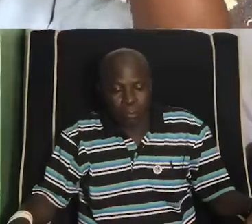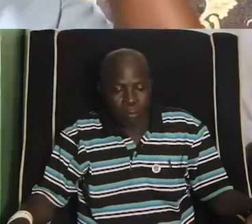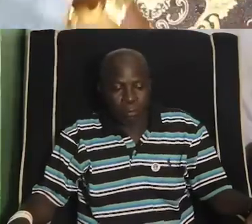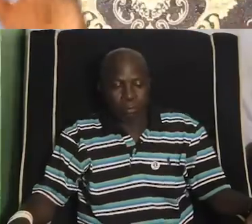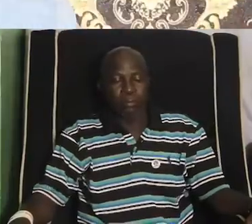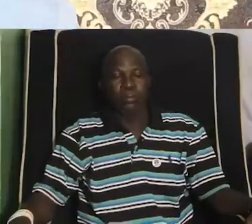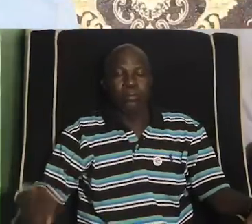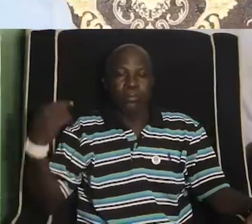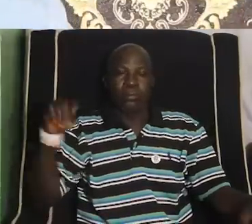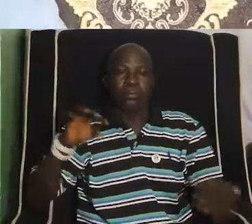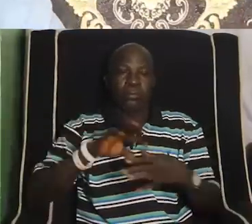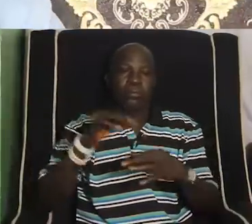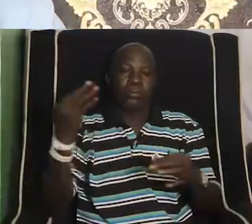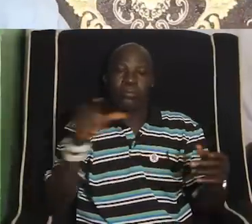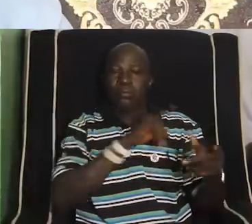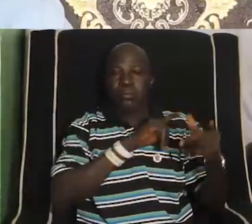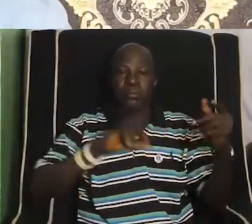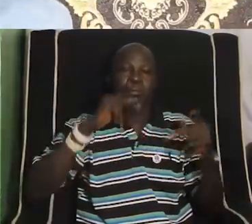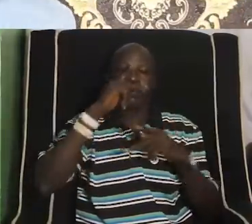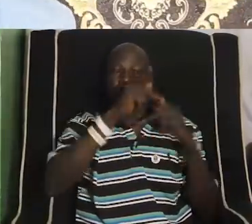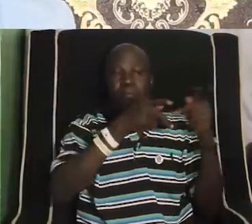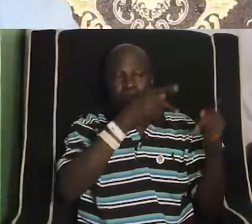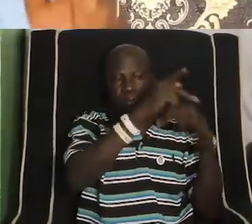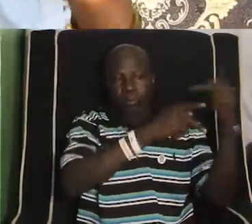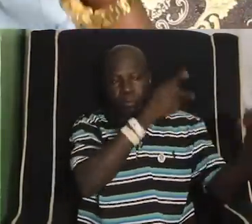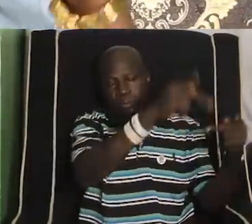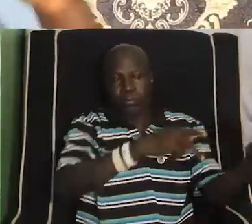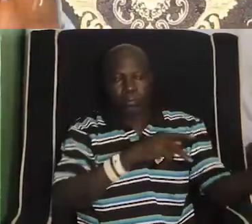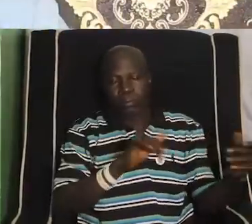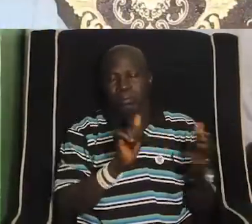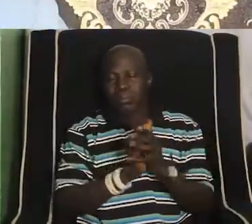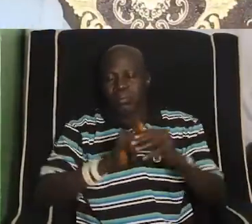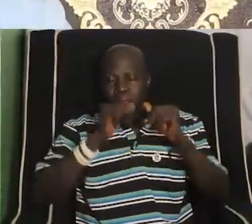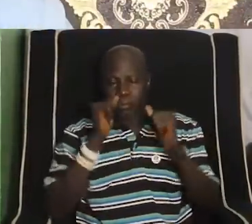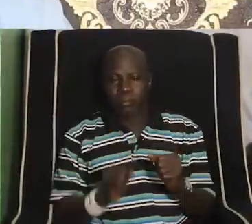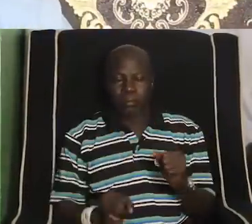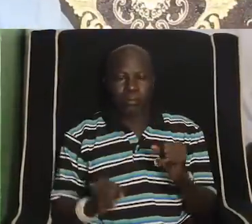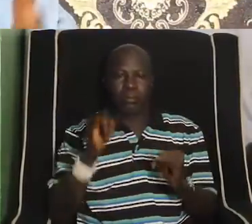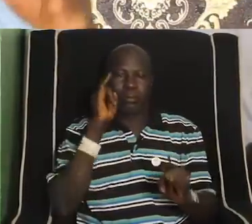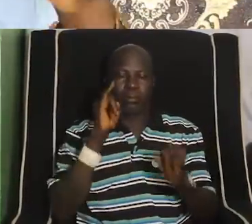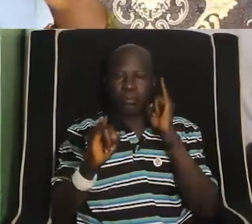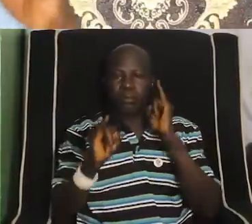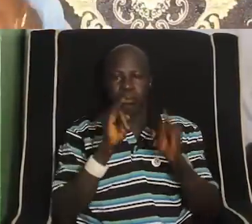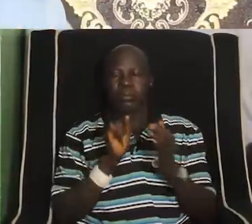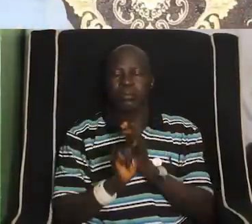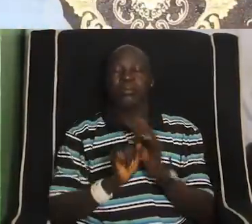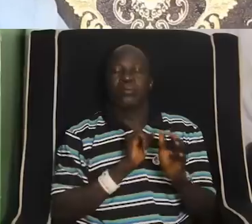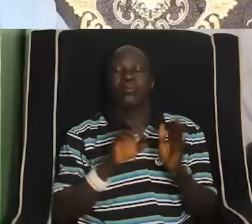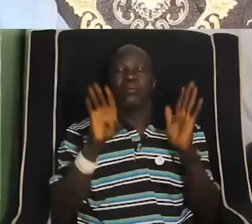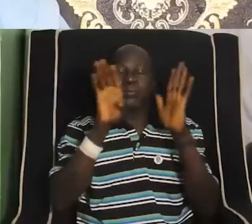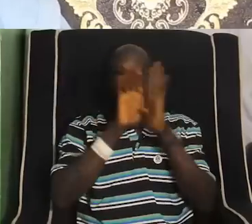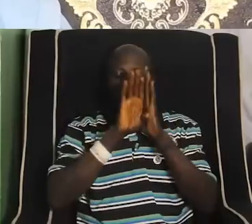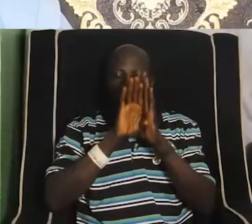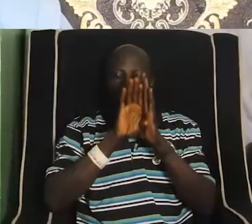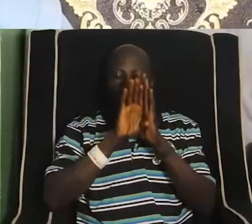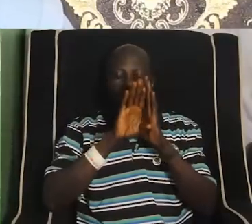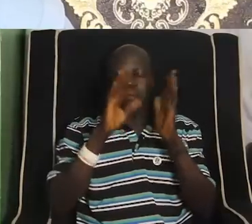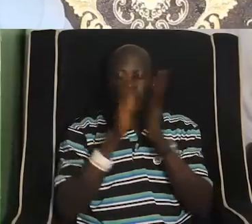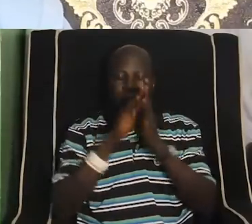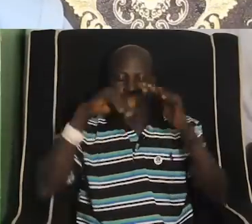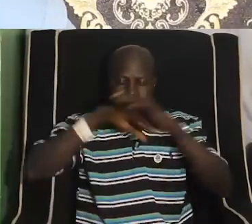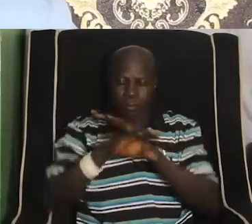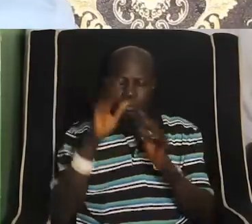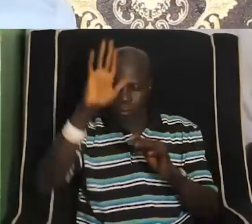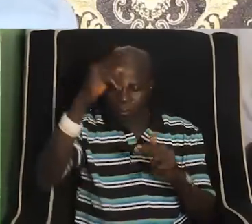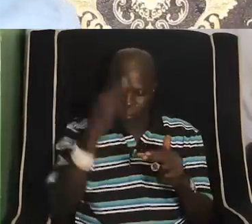Ẹ̀mí àwọn wòlíì. Spirit of the prophet. Agbára ní Israẹli. Man in Israel. Mo gbàdúrà ní orúkọ rẹ. I pray in your name.